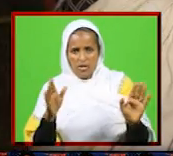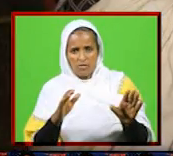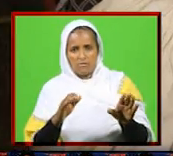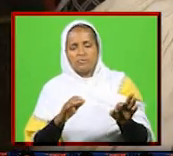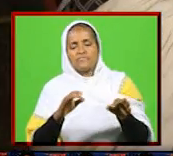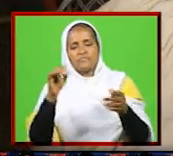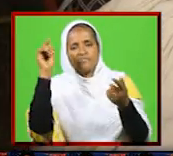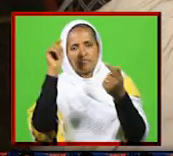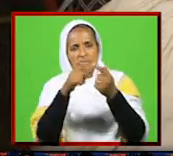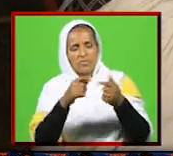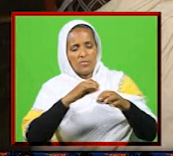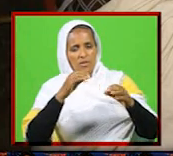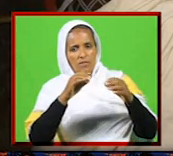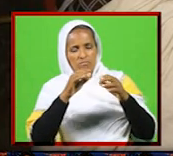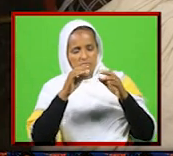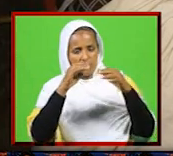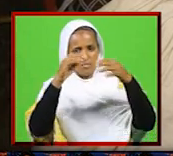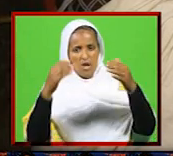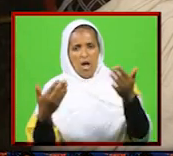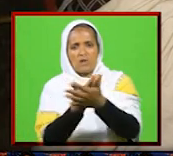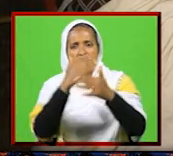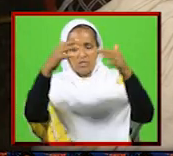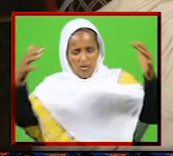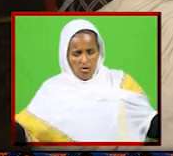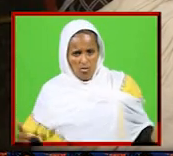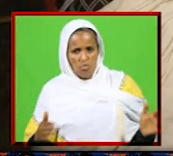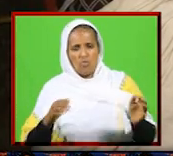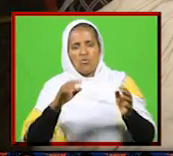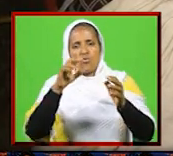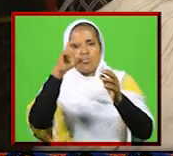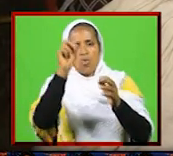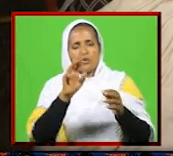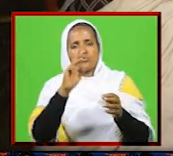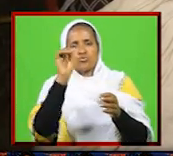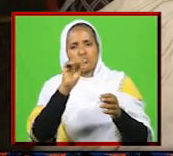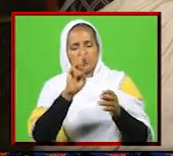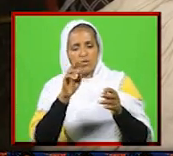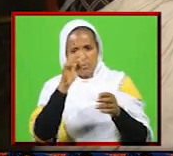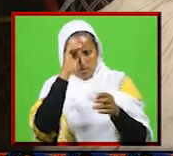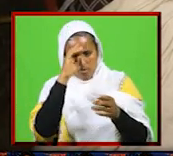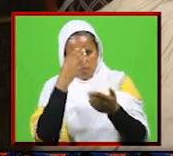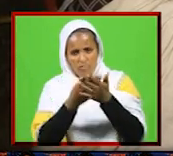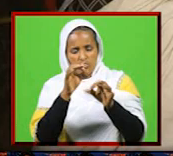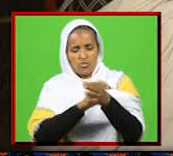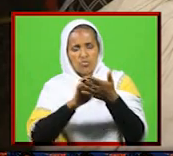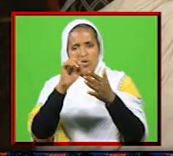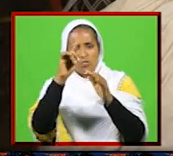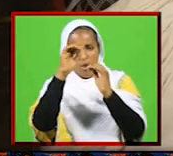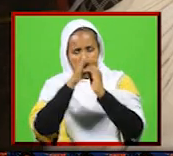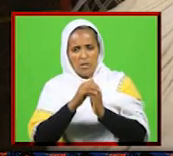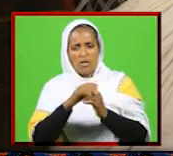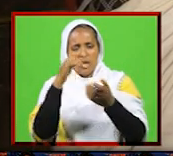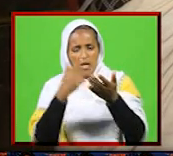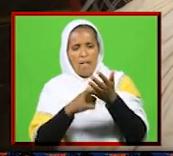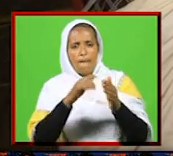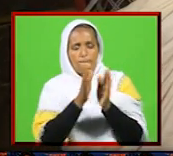ገዳሙን እንደ አዲስ ከልለው እንትን ያረጉት ያስከብሩት ዋክሽም ጅሩሰን የሰጡት ነው። በስመ አብ ወወልድ ወመንፈስ